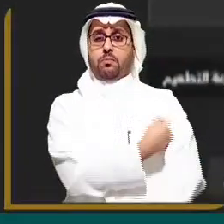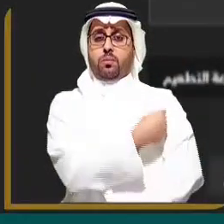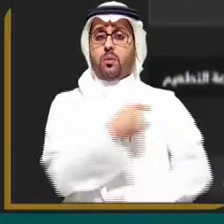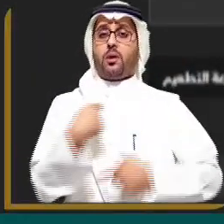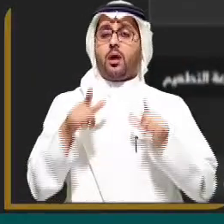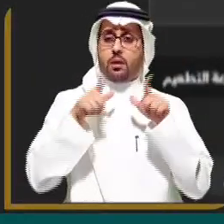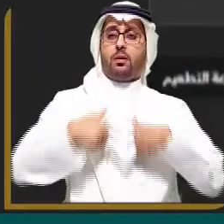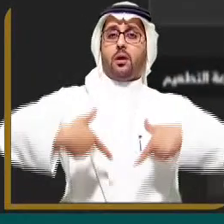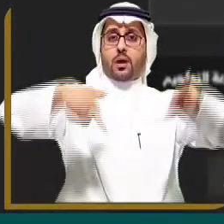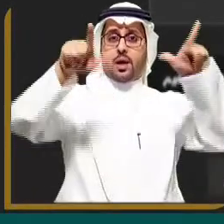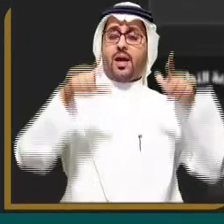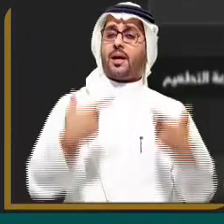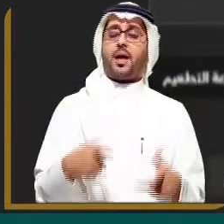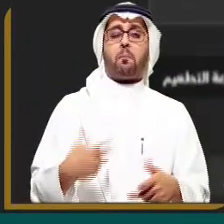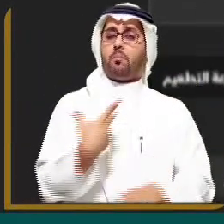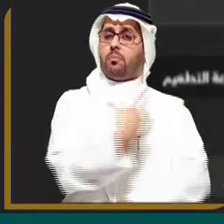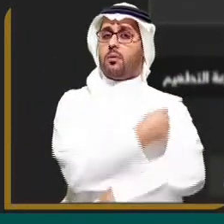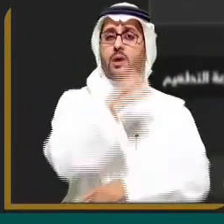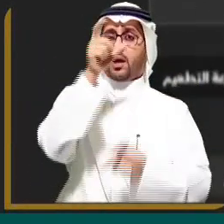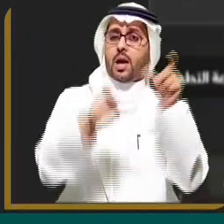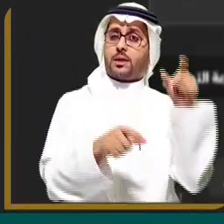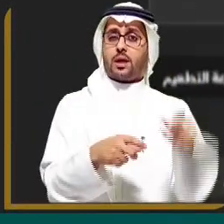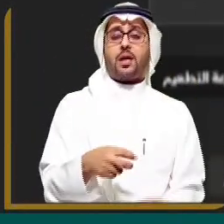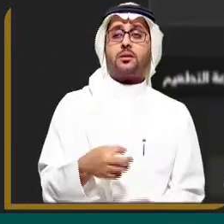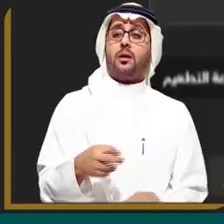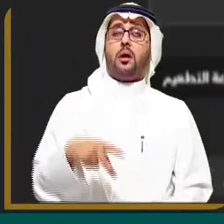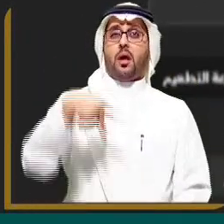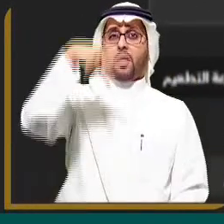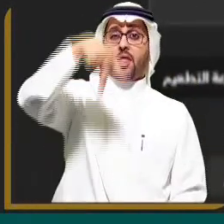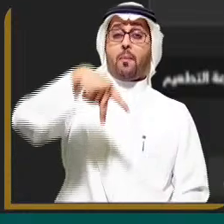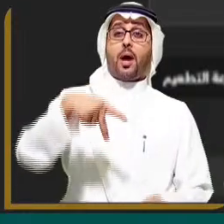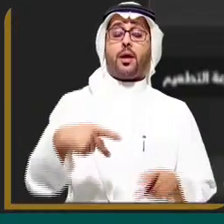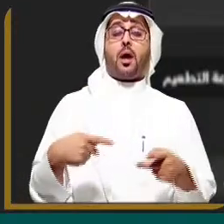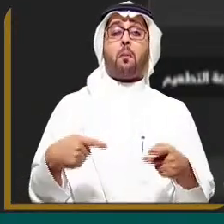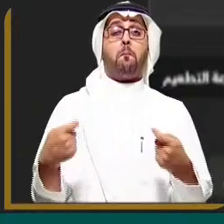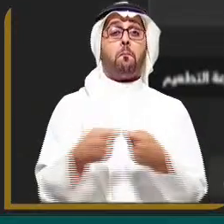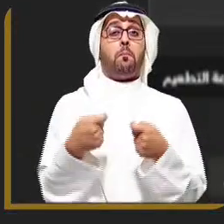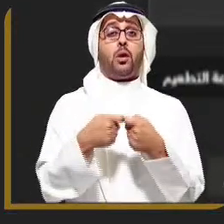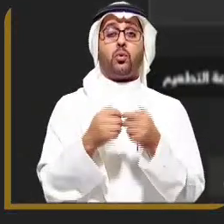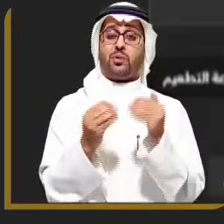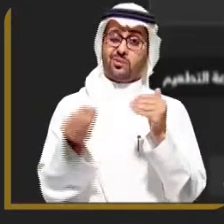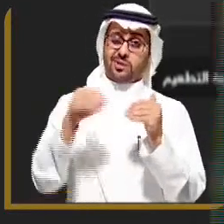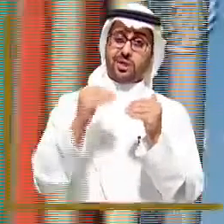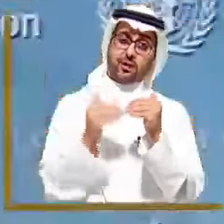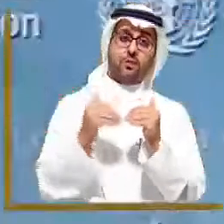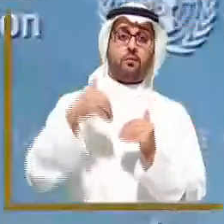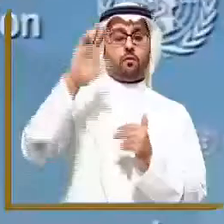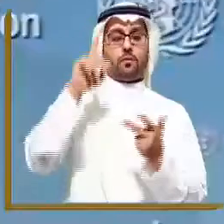وزارة الصحة تعلن تخطي جرعات كورونا المعطاة حاجز 8 ملايين جرعة.